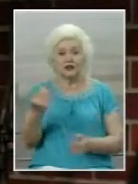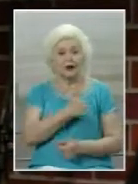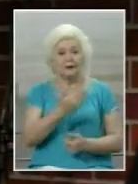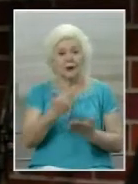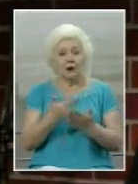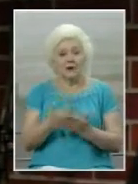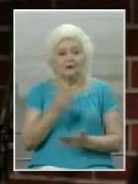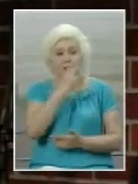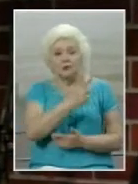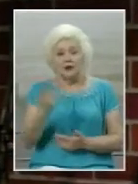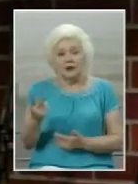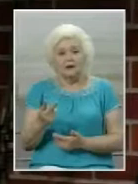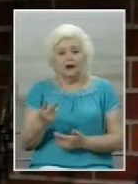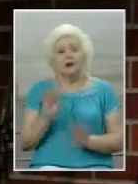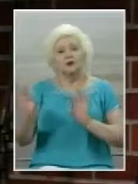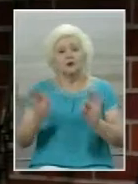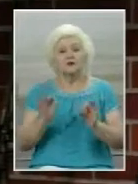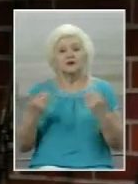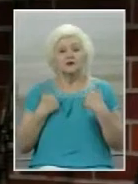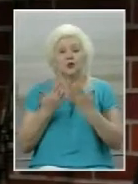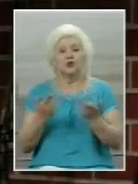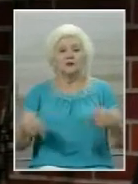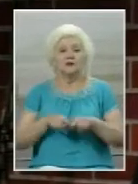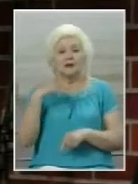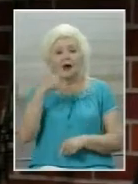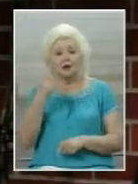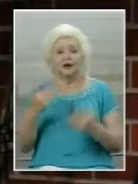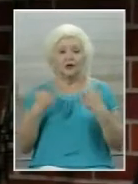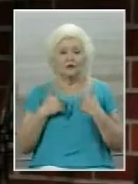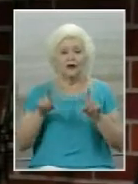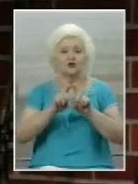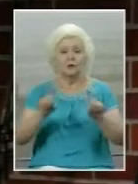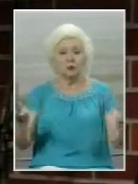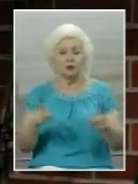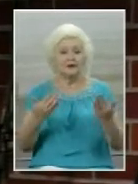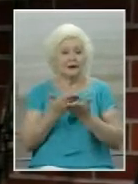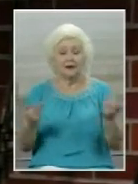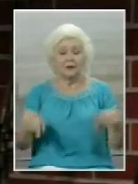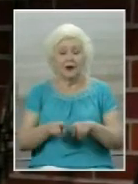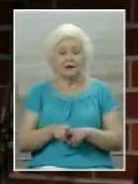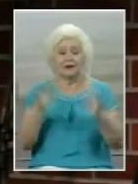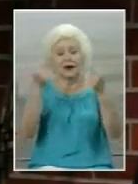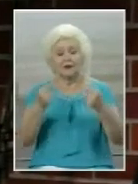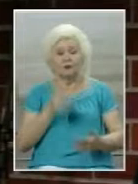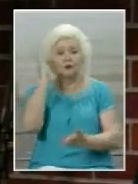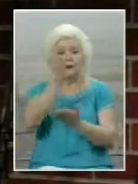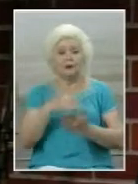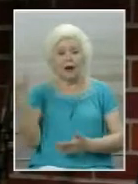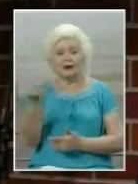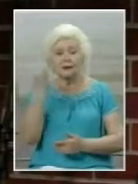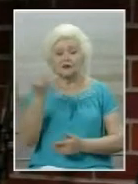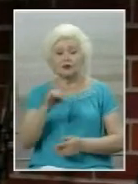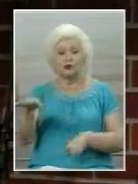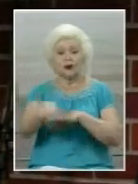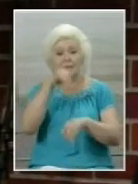от показати, ну, звісно, у нас, ну, як би мовити, в нашому музеї немає таких от відповідно прямо таких історичних